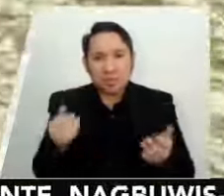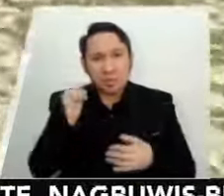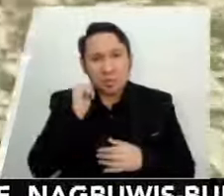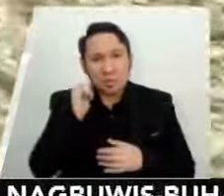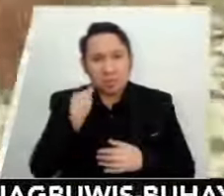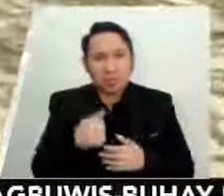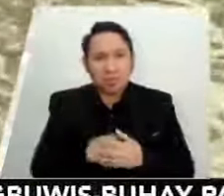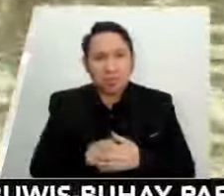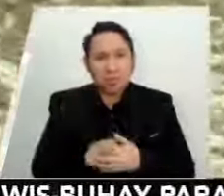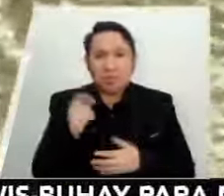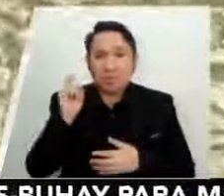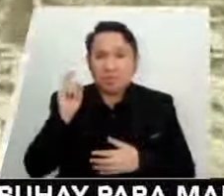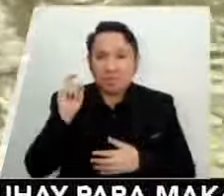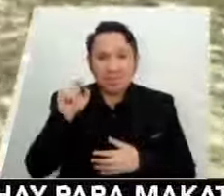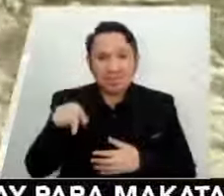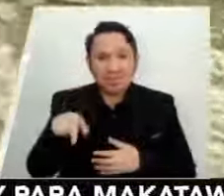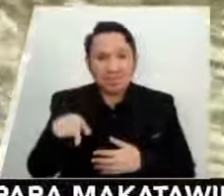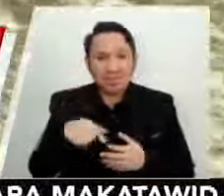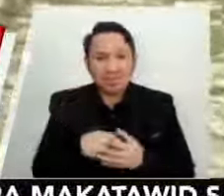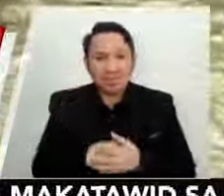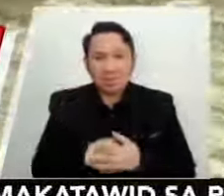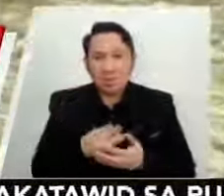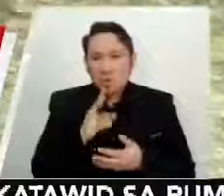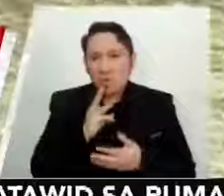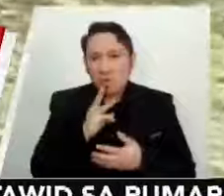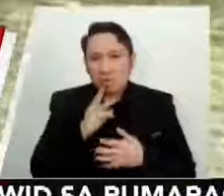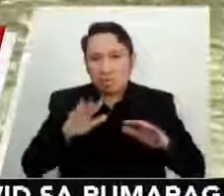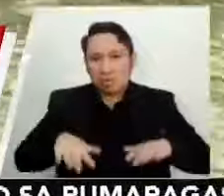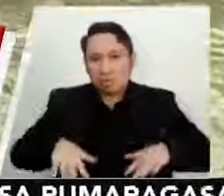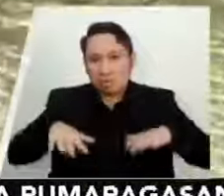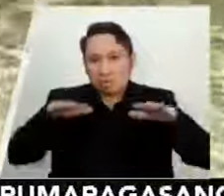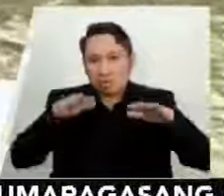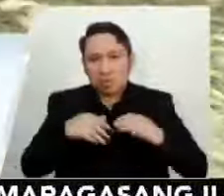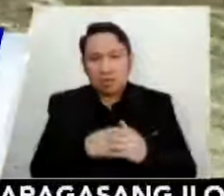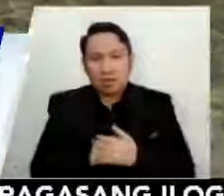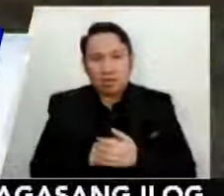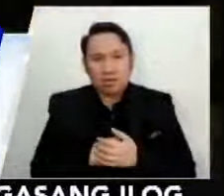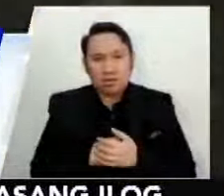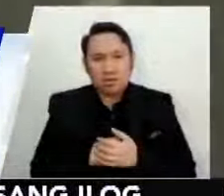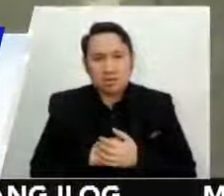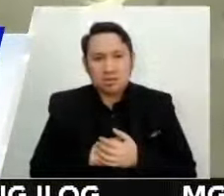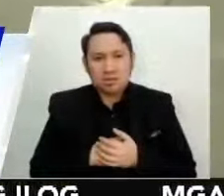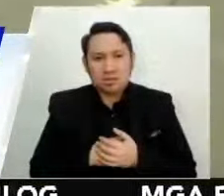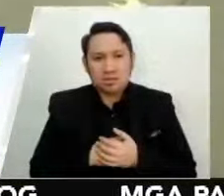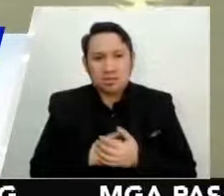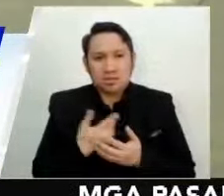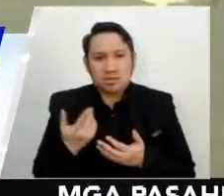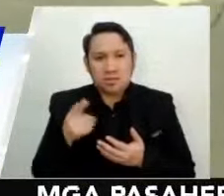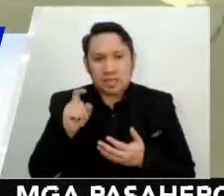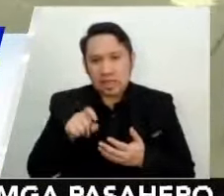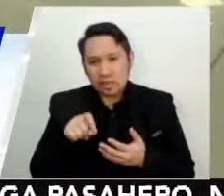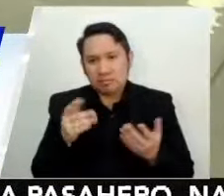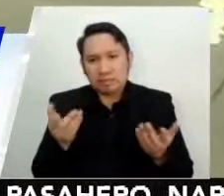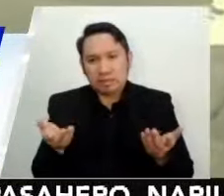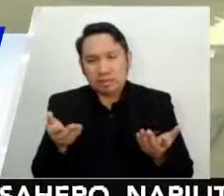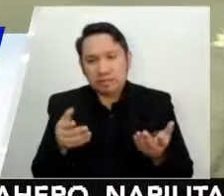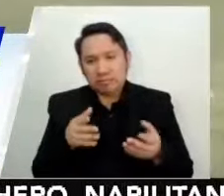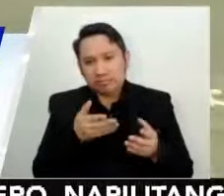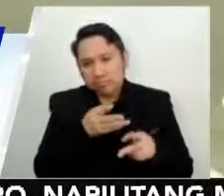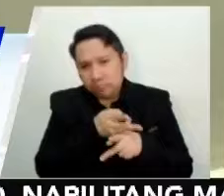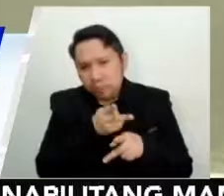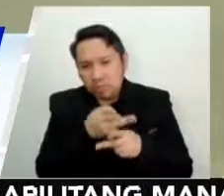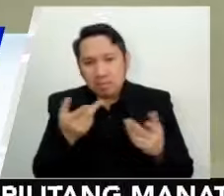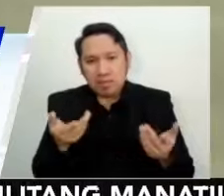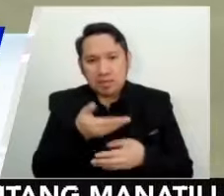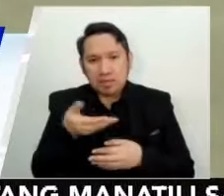ng tubig po, ay siyempre po ma'am, nilikas muna ng mga gagamit, niligpit. Malakas ang pag-uulan dito sa bayan